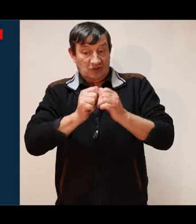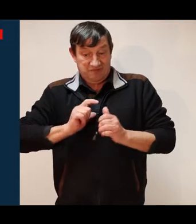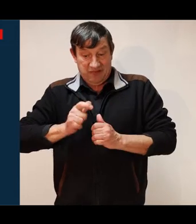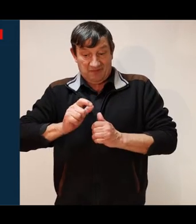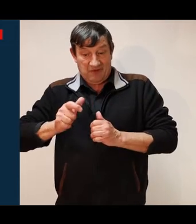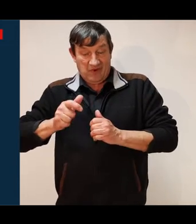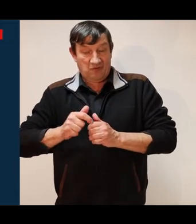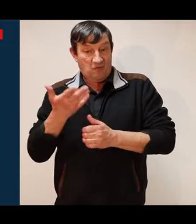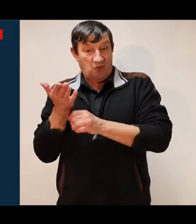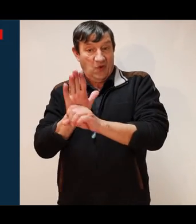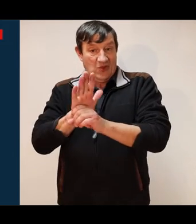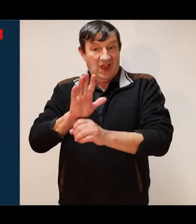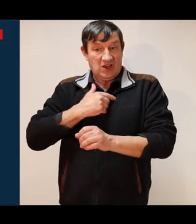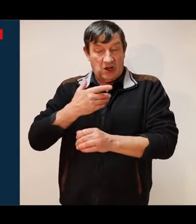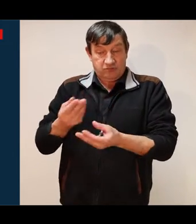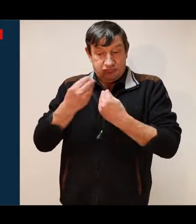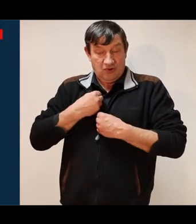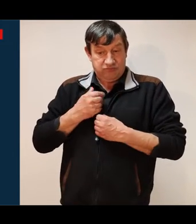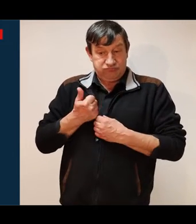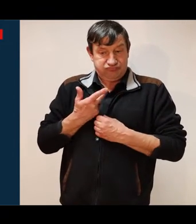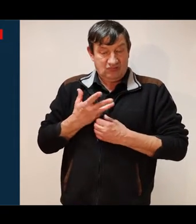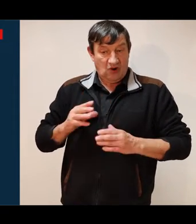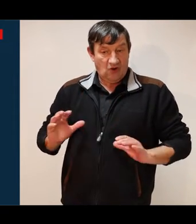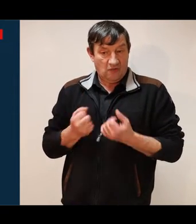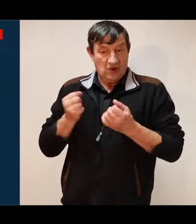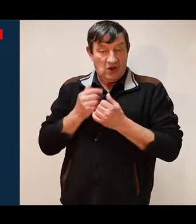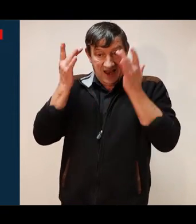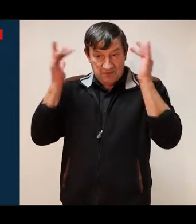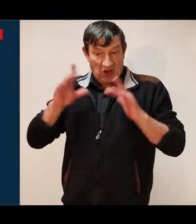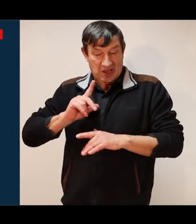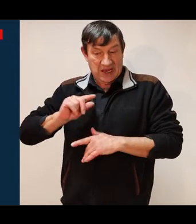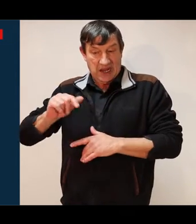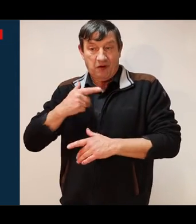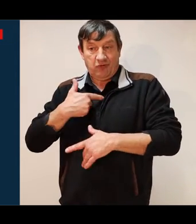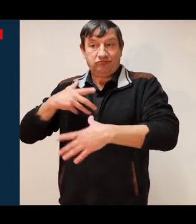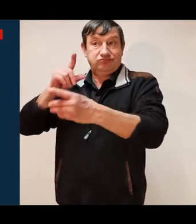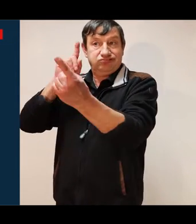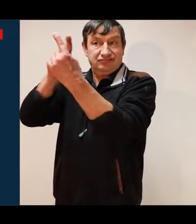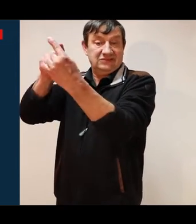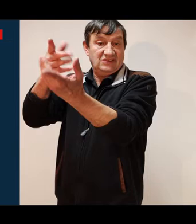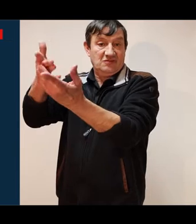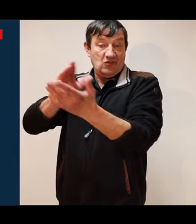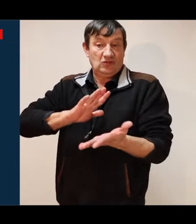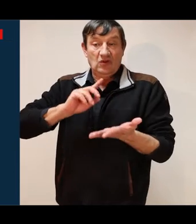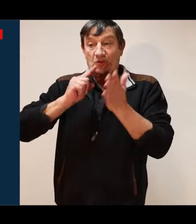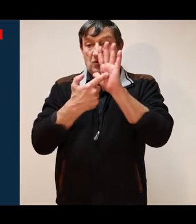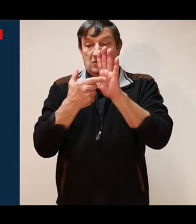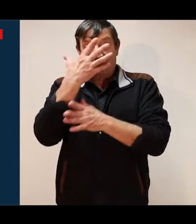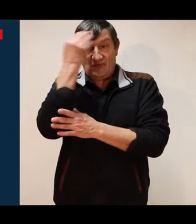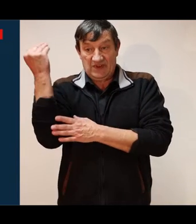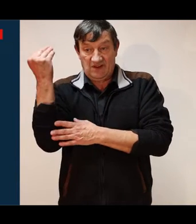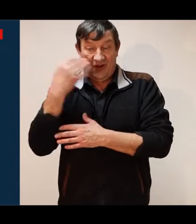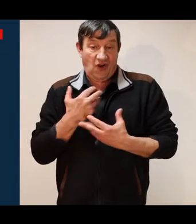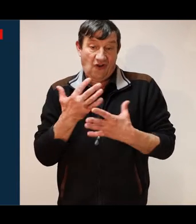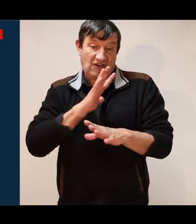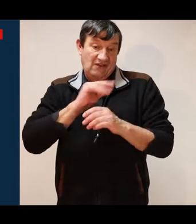pas de démontrer que vous avez accumulé toutes les compétences et les expériences requises pour réaliser la transition professionnelle que vous